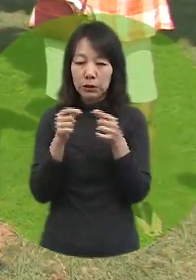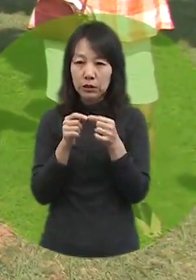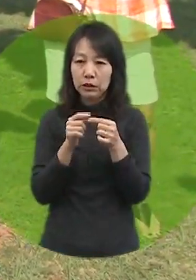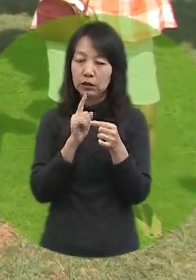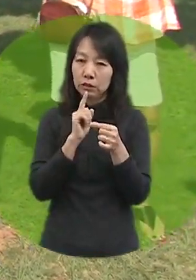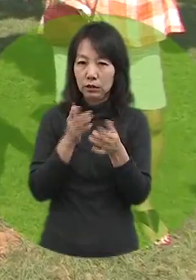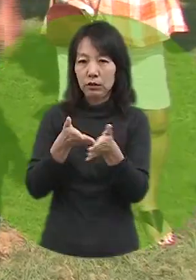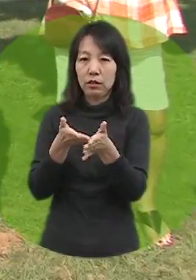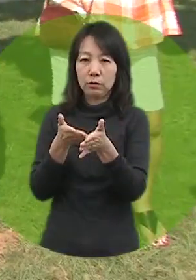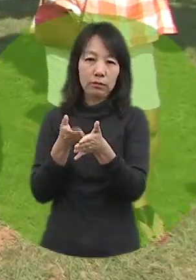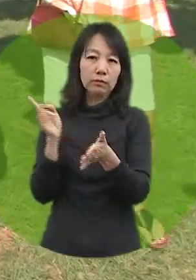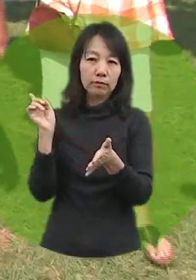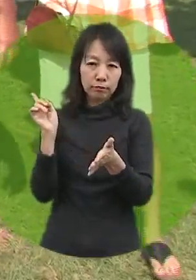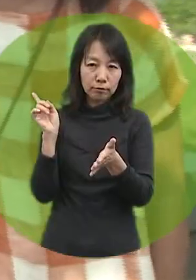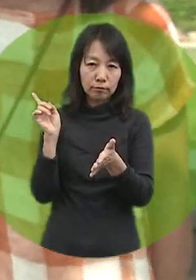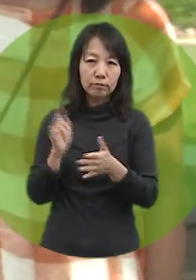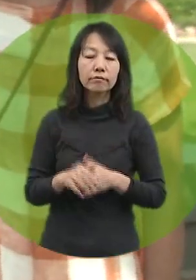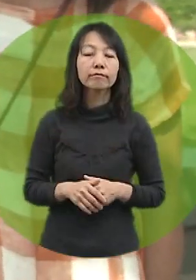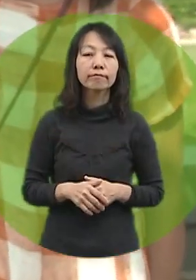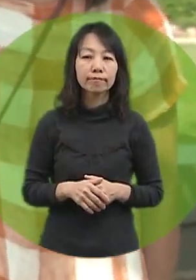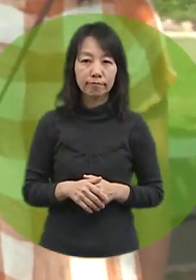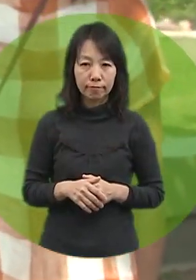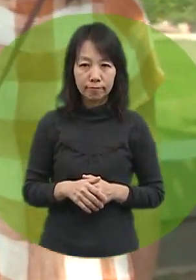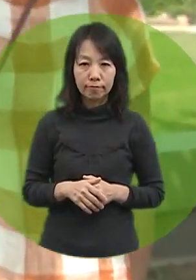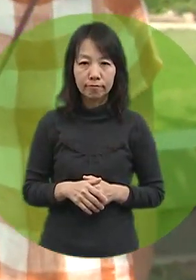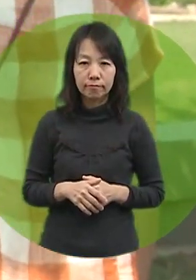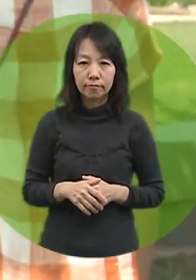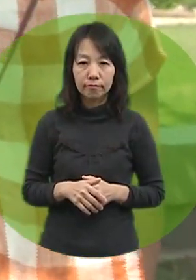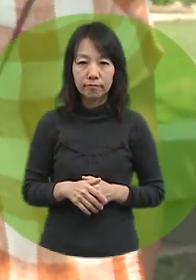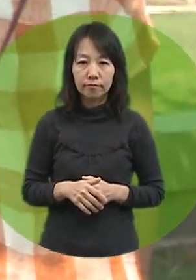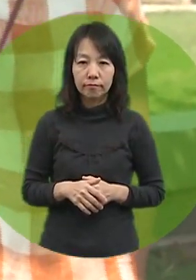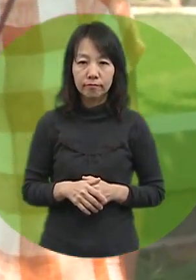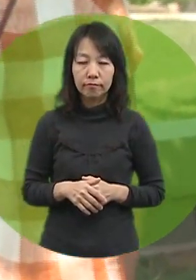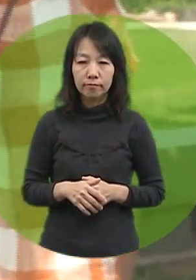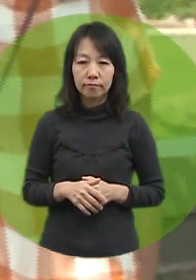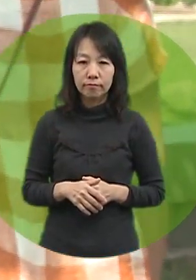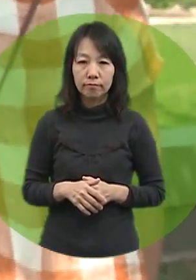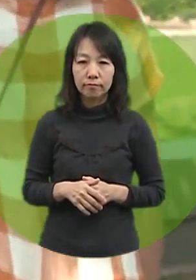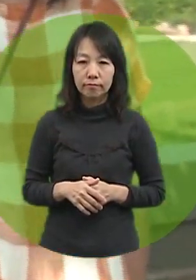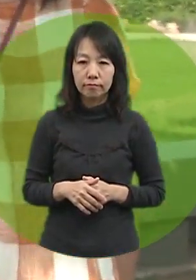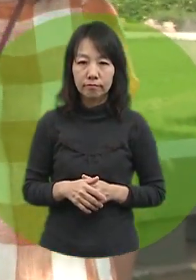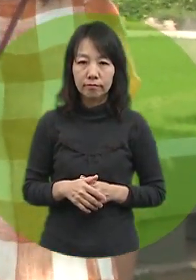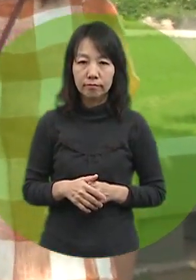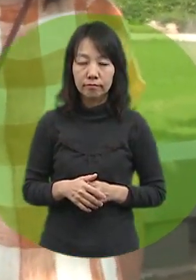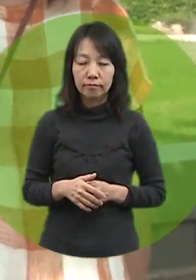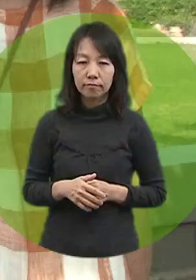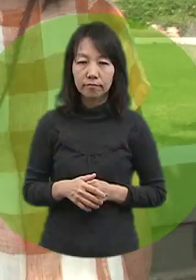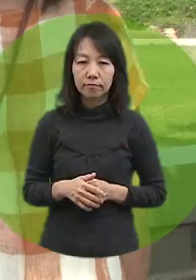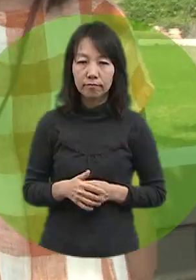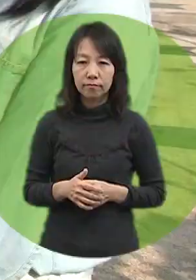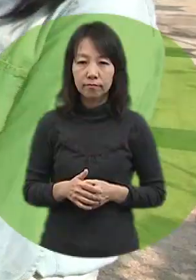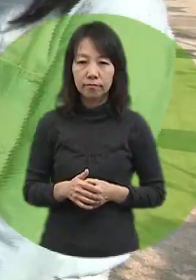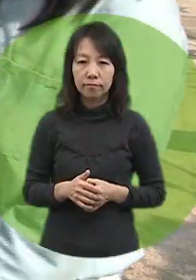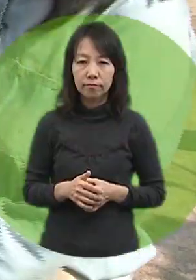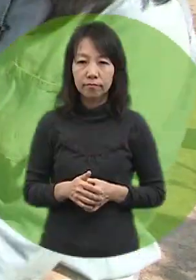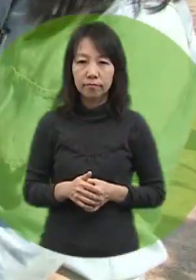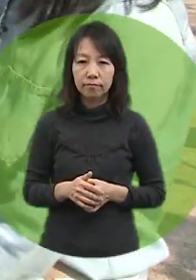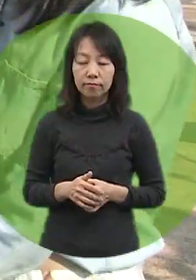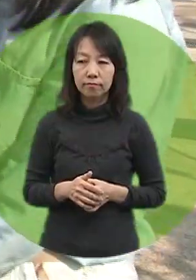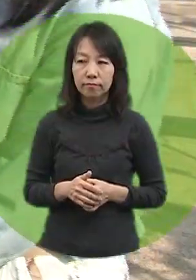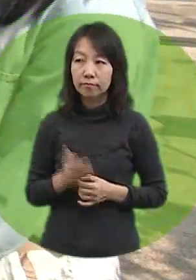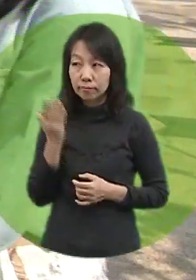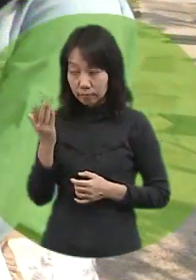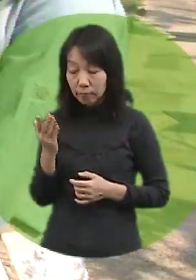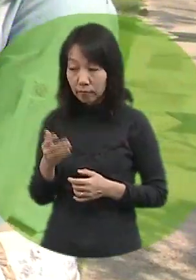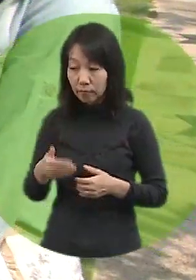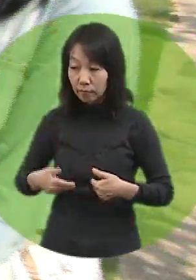Korea. Now we have commemorated the end of Okinawan battle, so 50th anniversary. ご出身